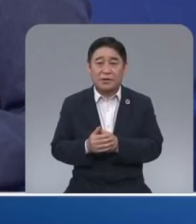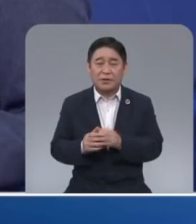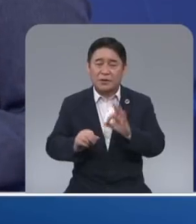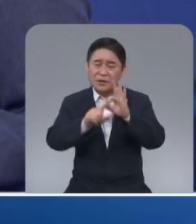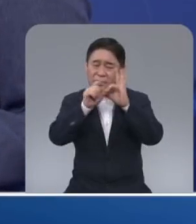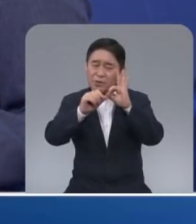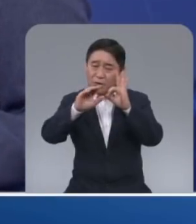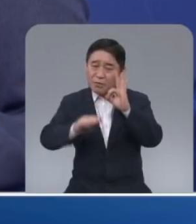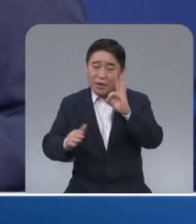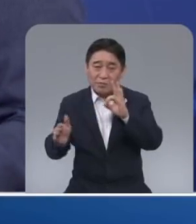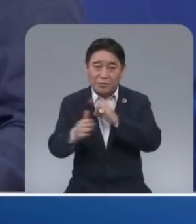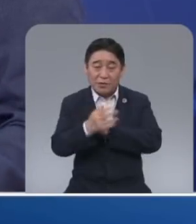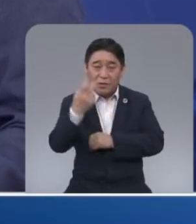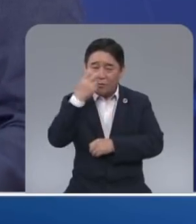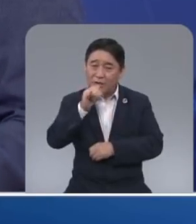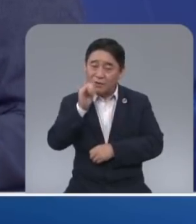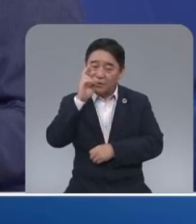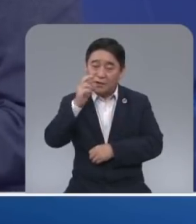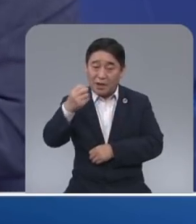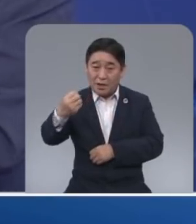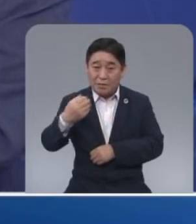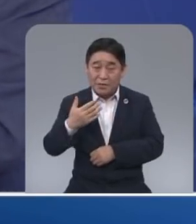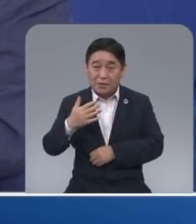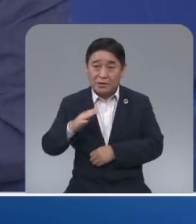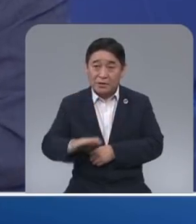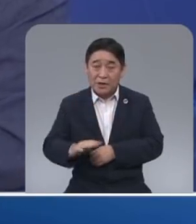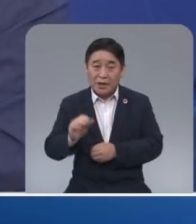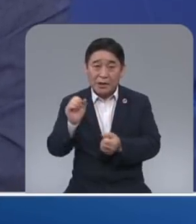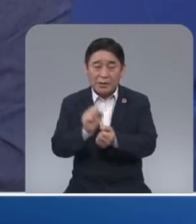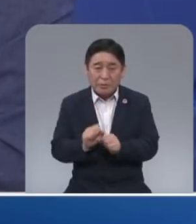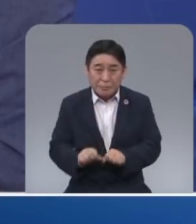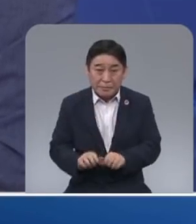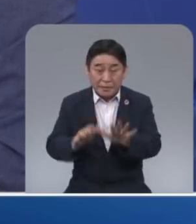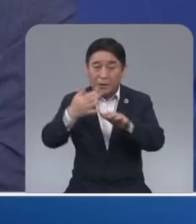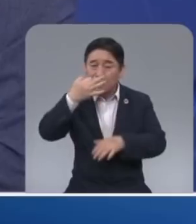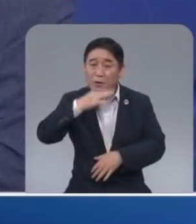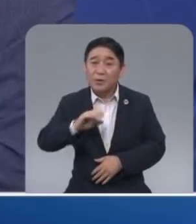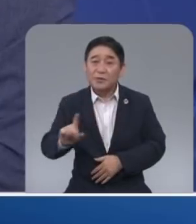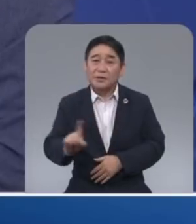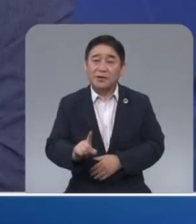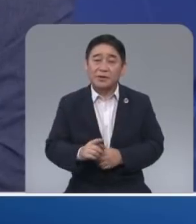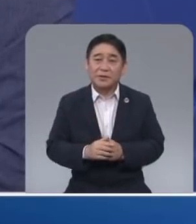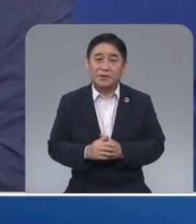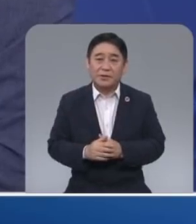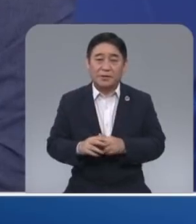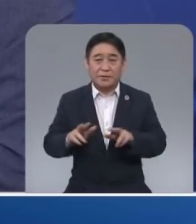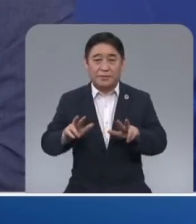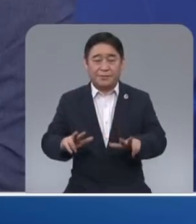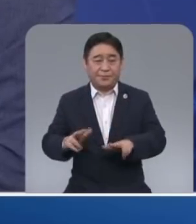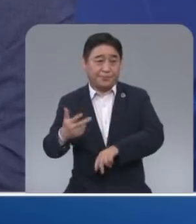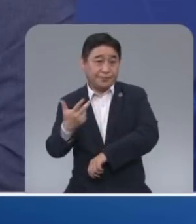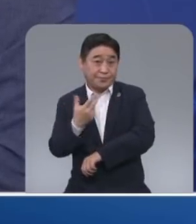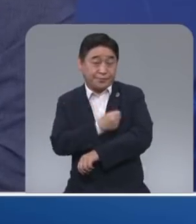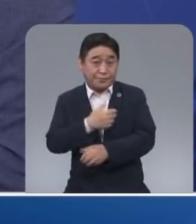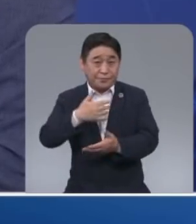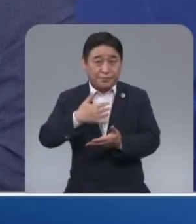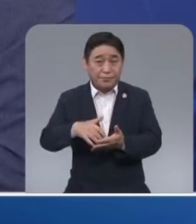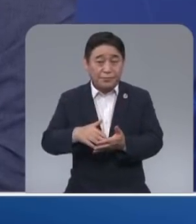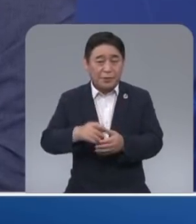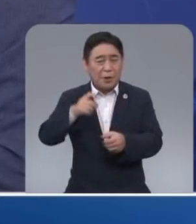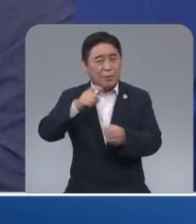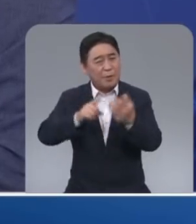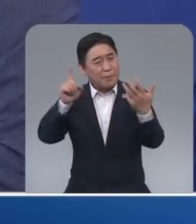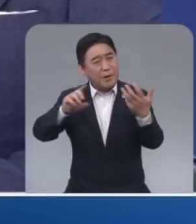검토가 있을 거라고 했었는데 그럼 이런 확산세가 어떻게 좀 영향을 미치게 될까요? 지금 접종률이 우리가 이제